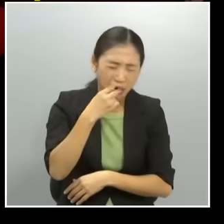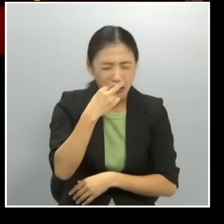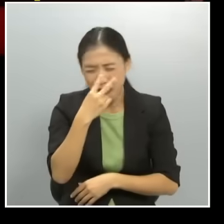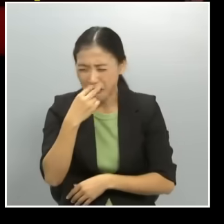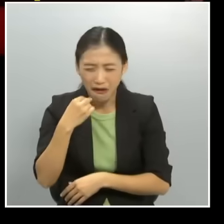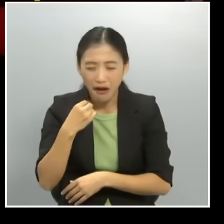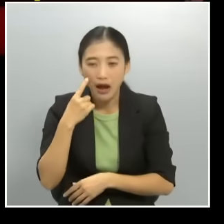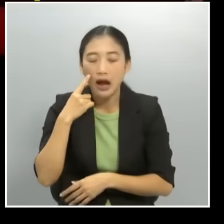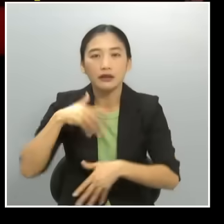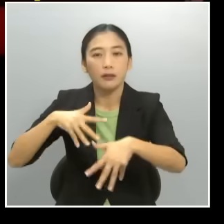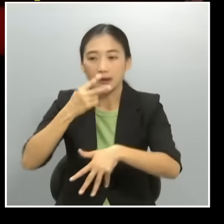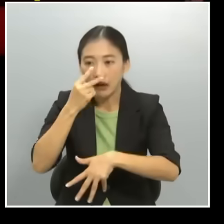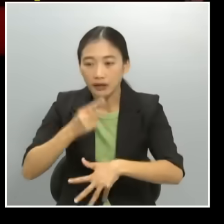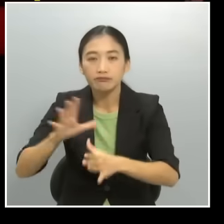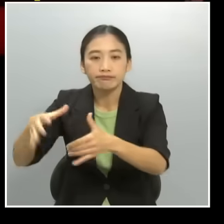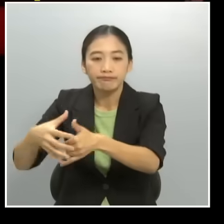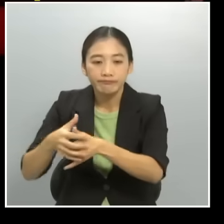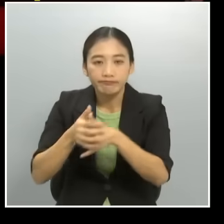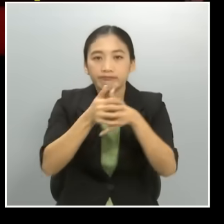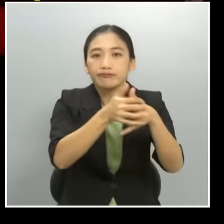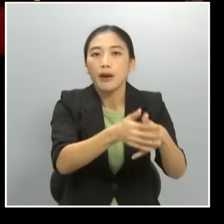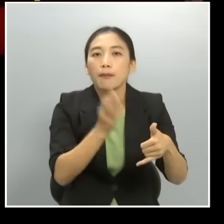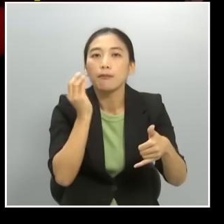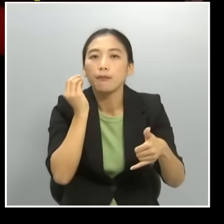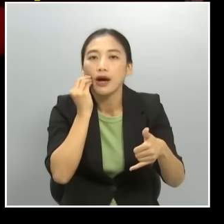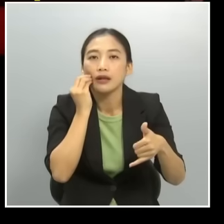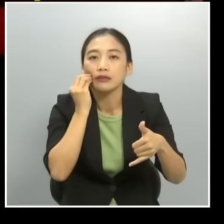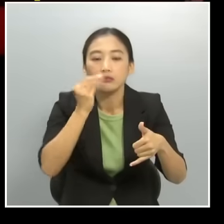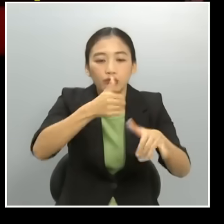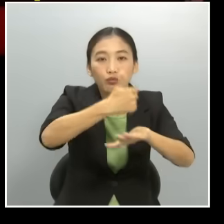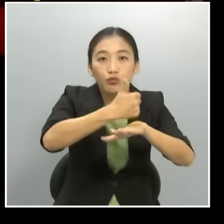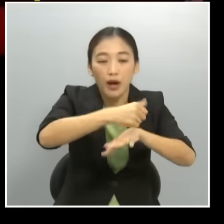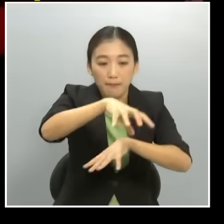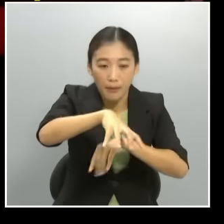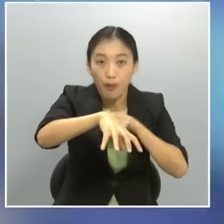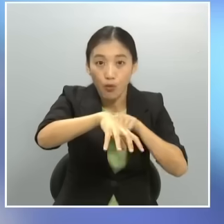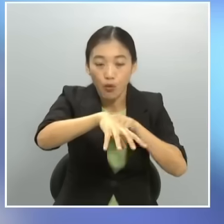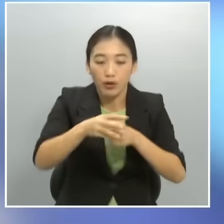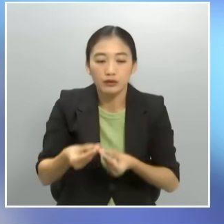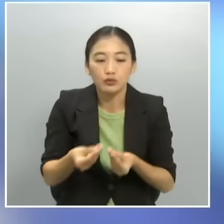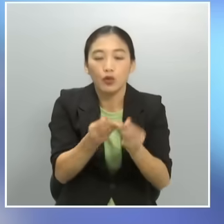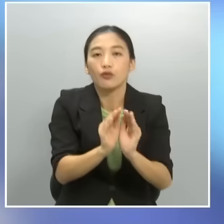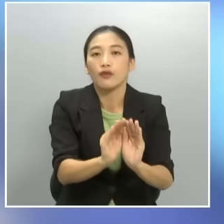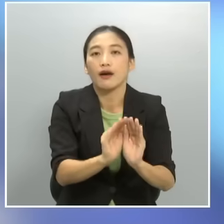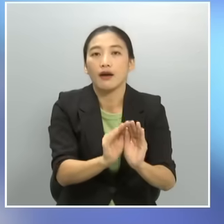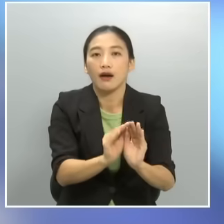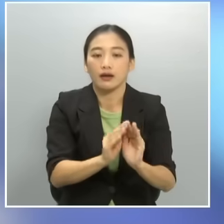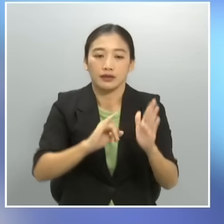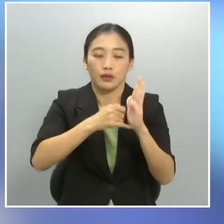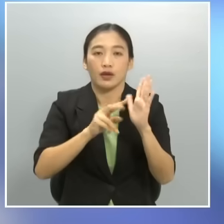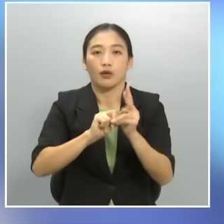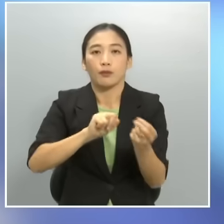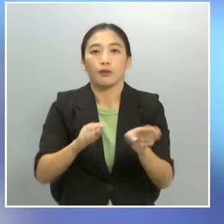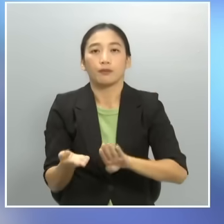ด็กกำลังเดินทางไปรับลูกโอ้เจอแล้วนะคะอยู่นครพนม